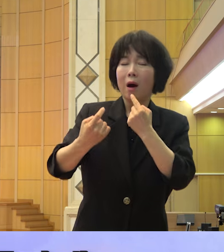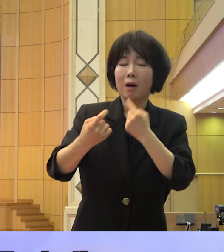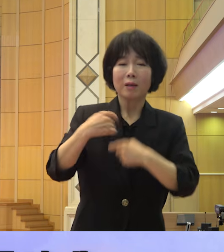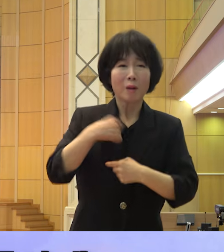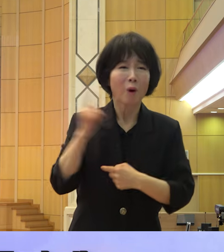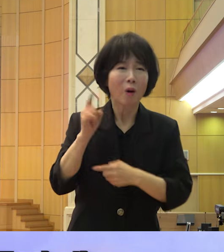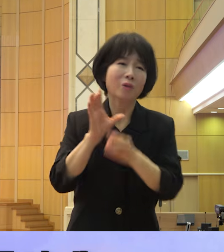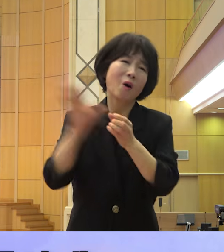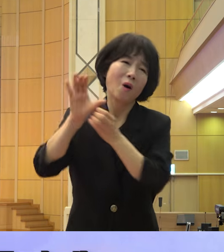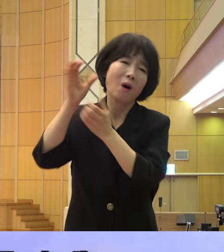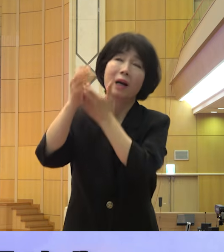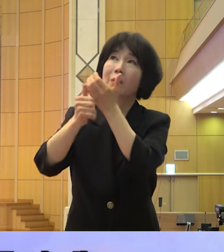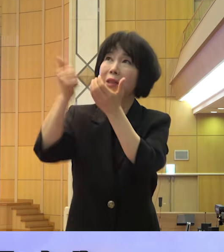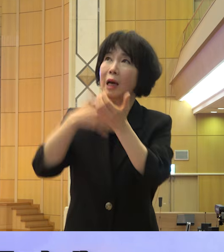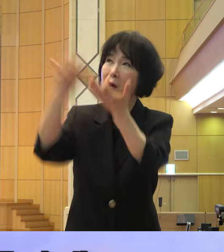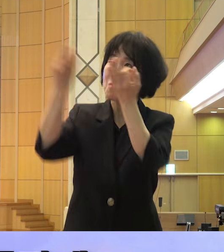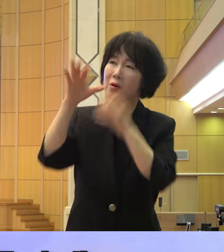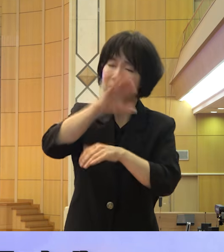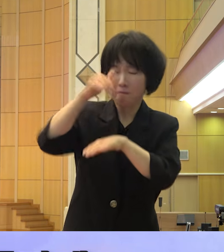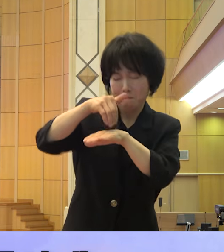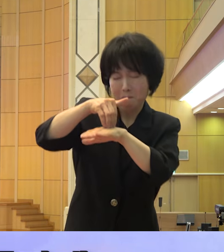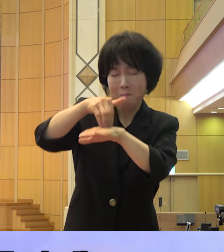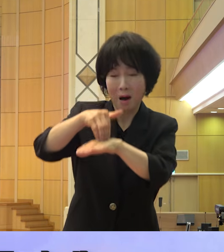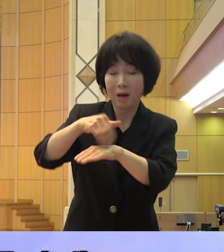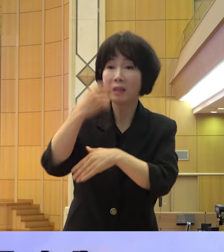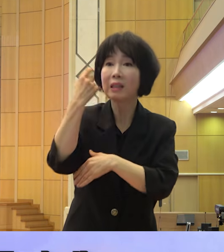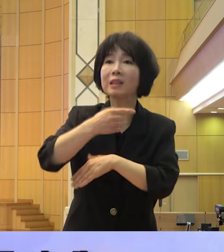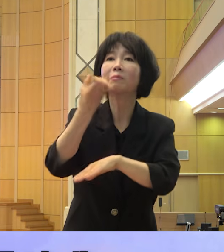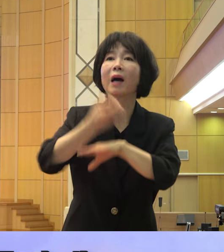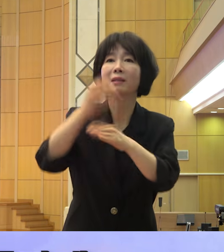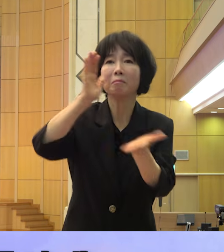욥처럼 나를 단련한 후에 정금같이 되게 하리라.